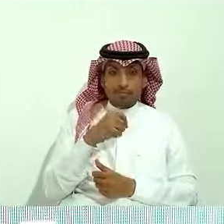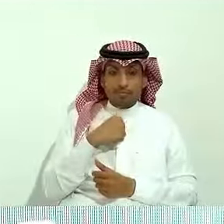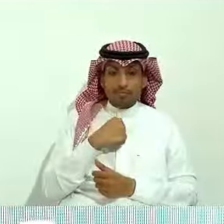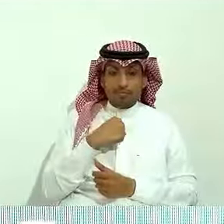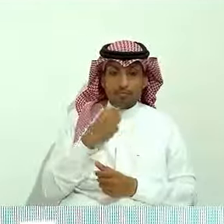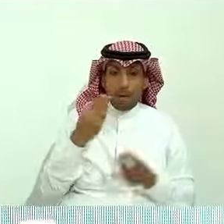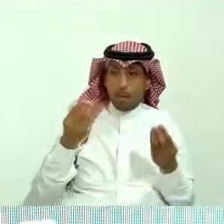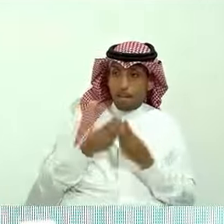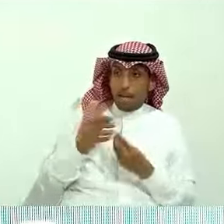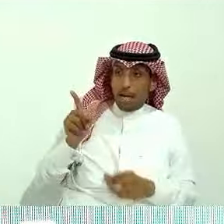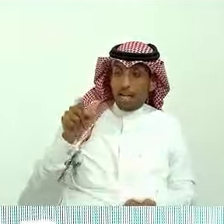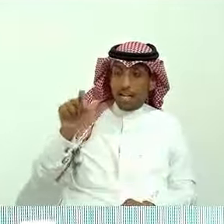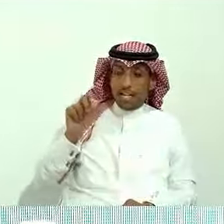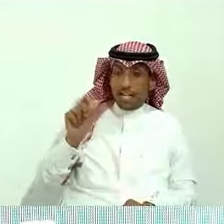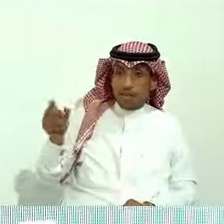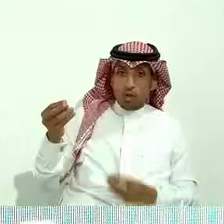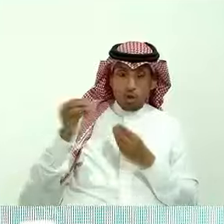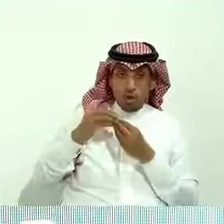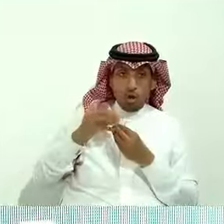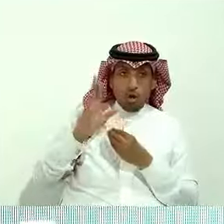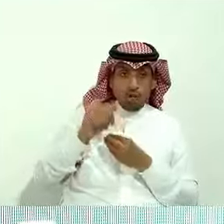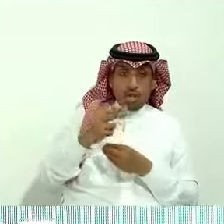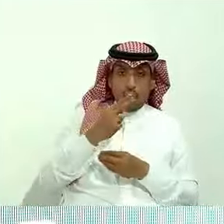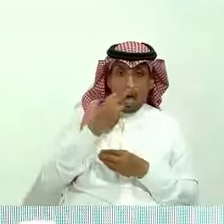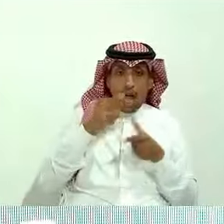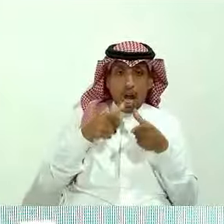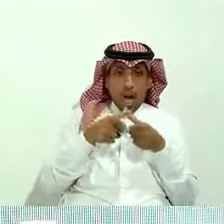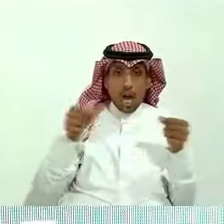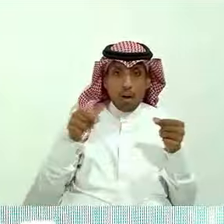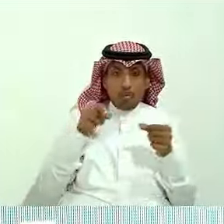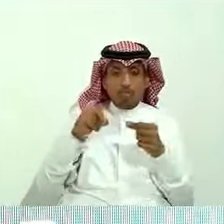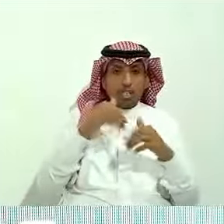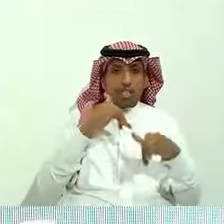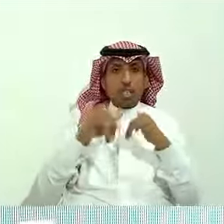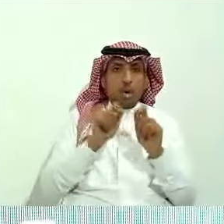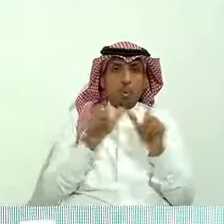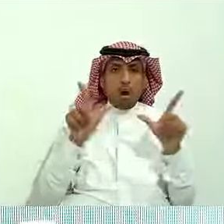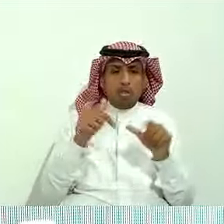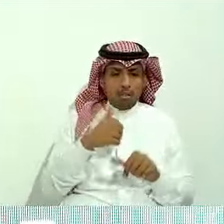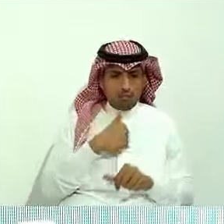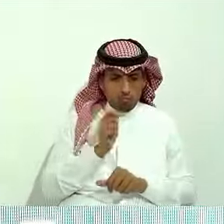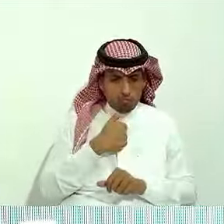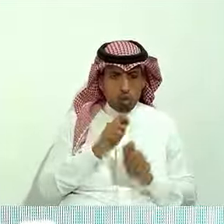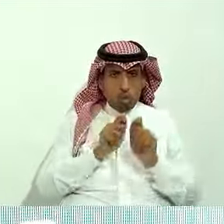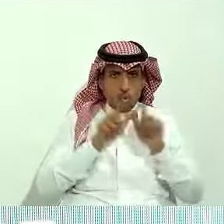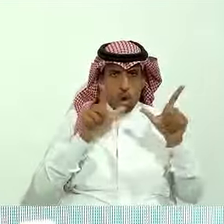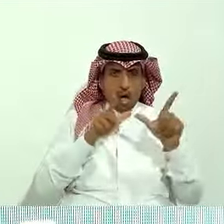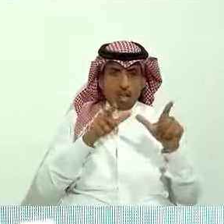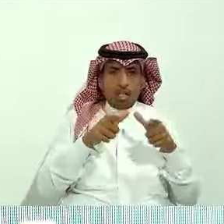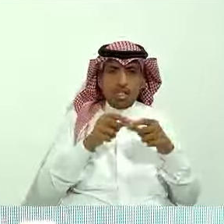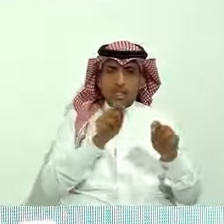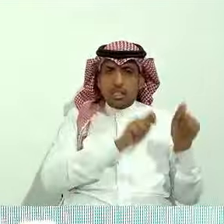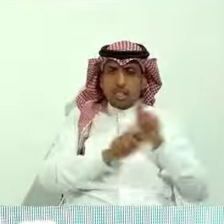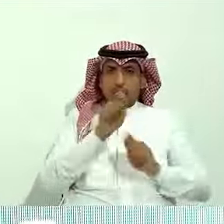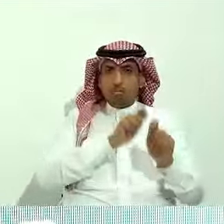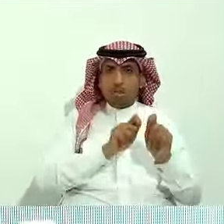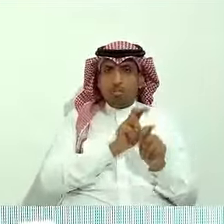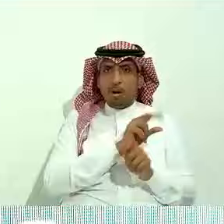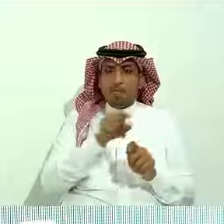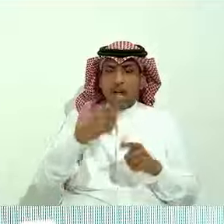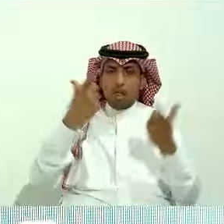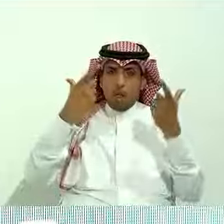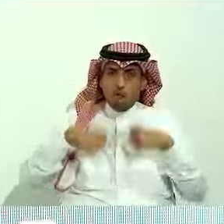أنه تقول اليابانيين عندهم خط واضح في تصميمهم، فليه إحنا ما يكون عندنا خط واضح مستمد من هذه